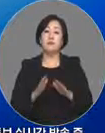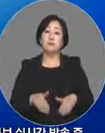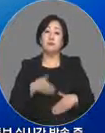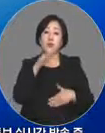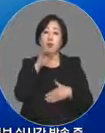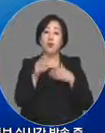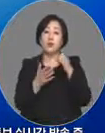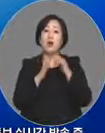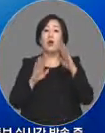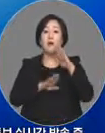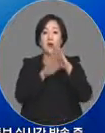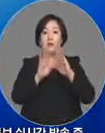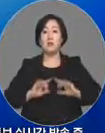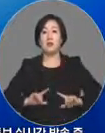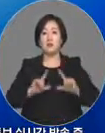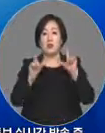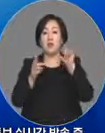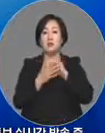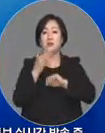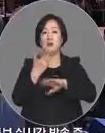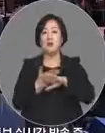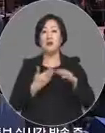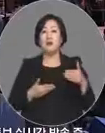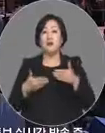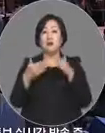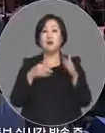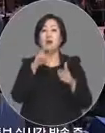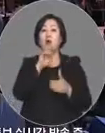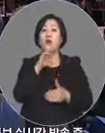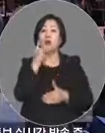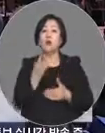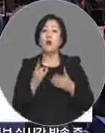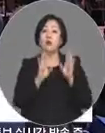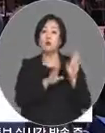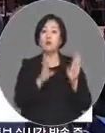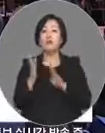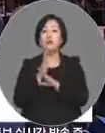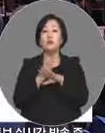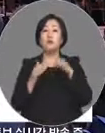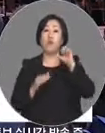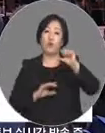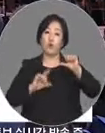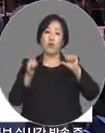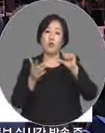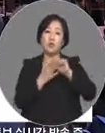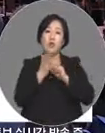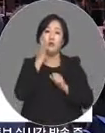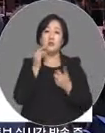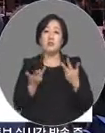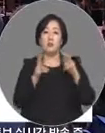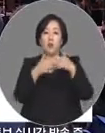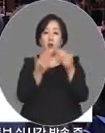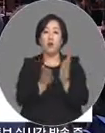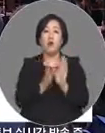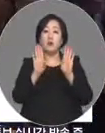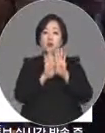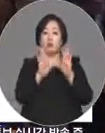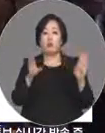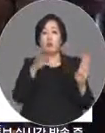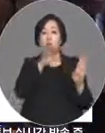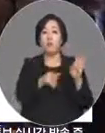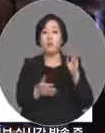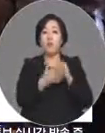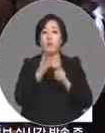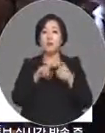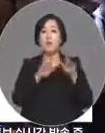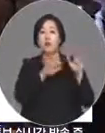남구가 가정의 달을 맞아 이색적인 거리 음악회를 진행합니다. 어린이날인 5일에는 울산대공원 정문 앞에서 그랜드